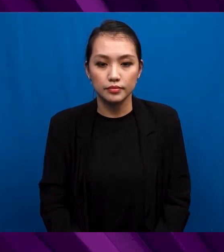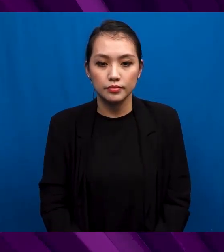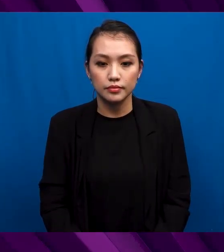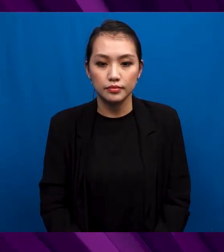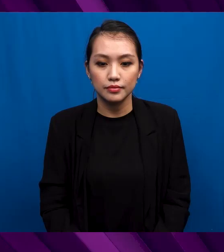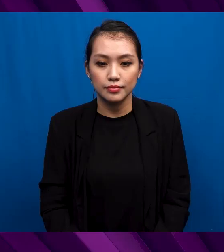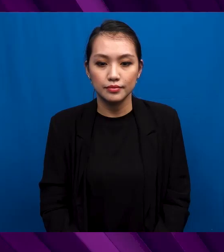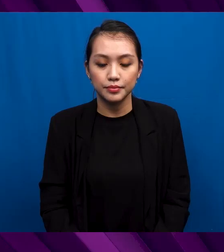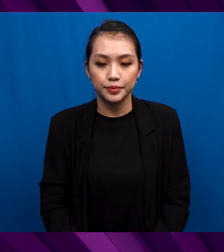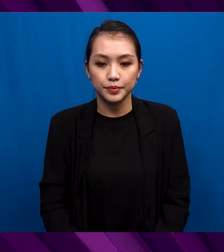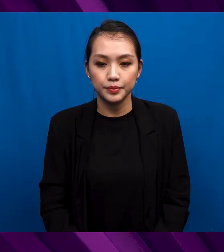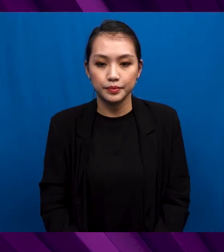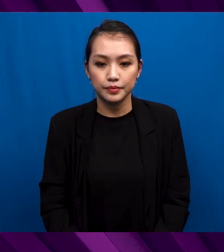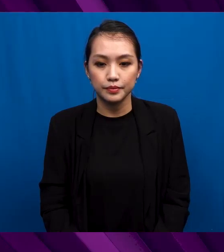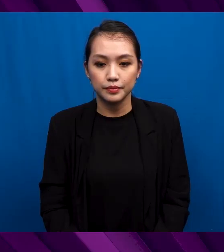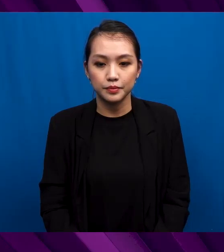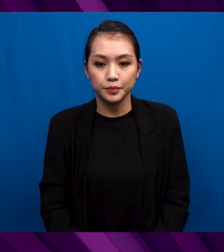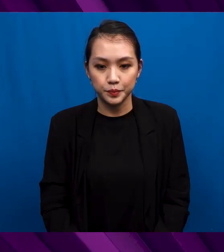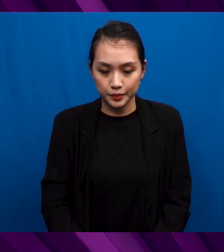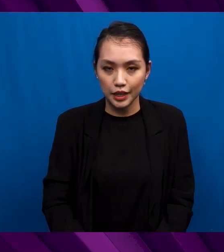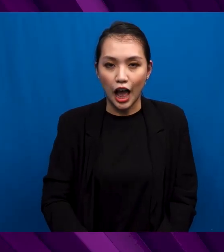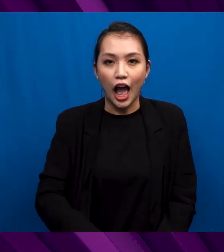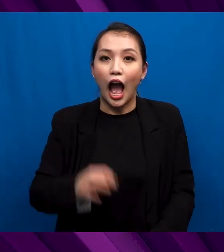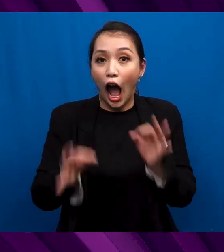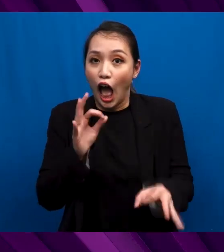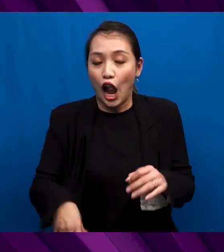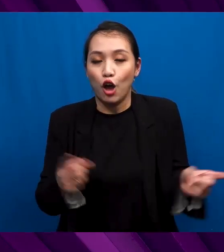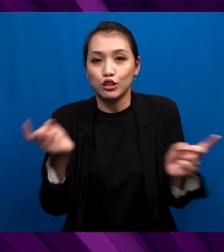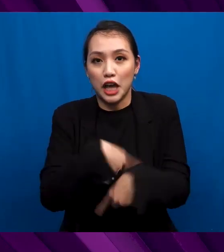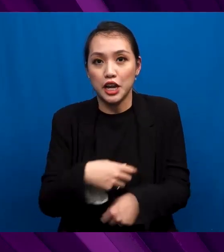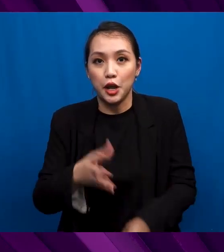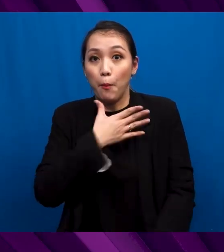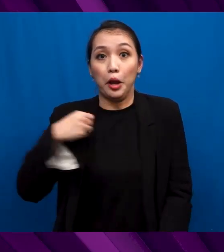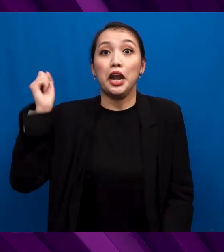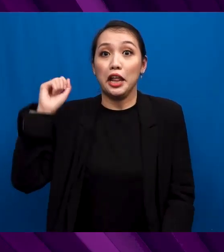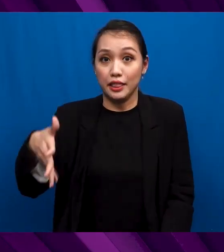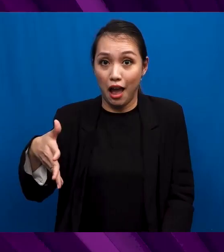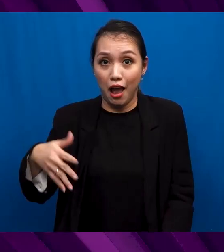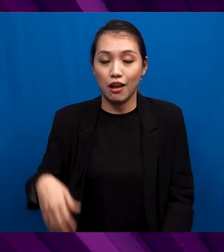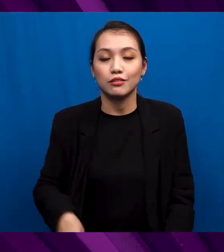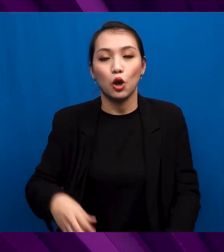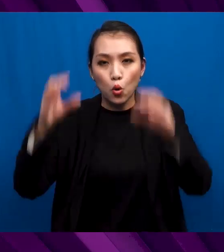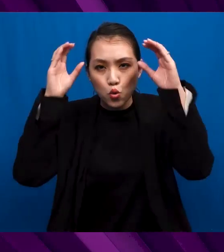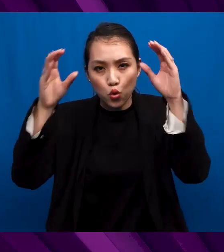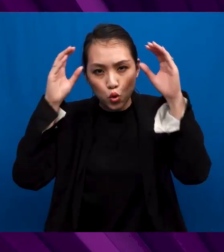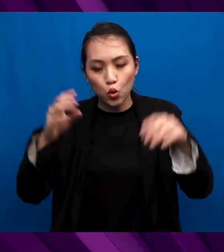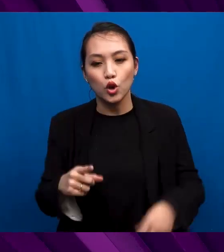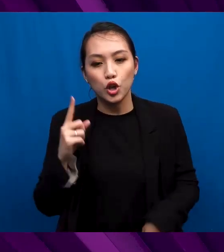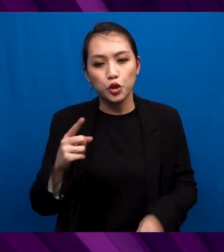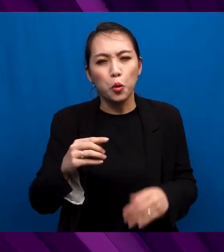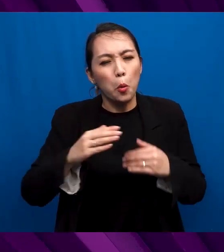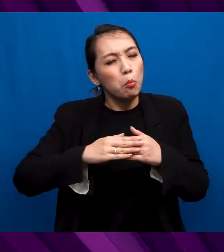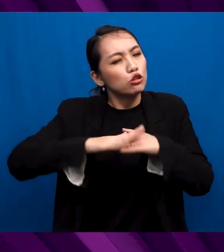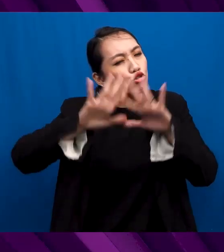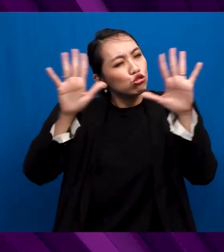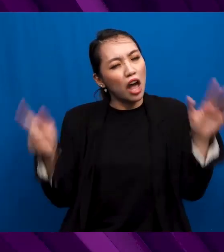guru. Karena penghakimannya lebih besar. Pendeta sama jemaat sama-sama akan dihakimi, sama-sama akan oleh Tuhan